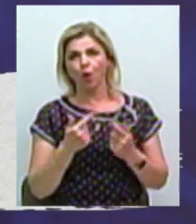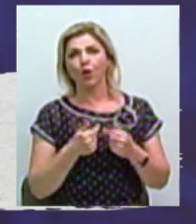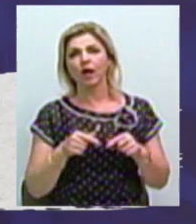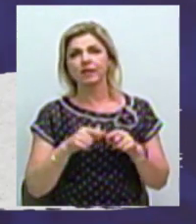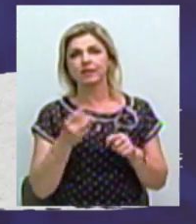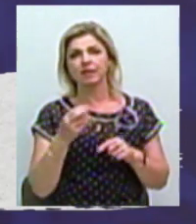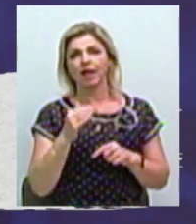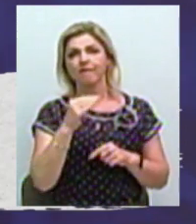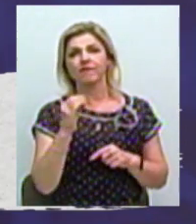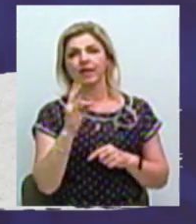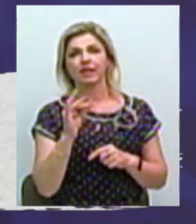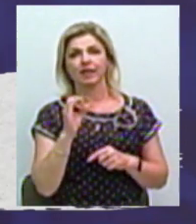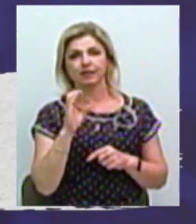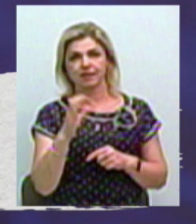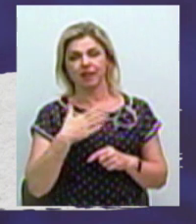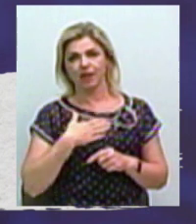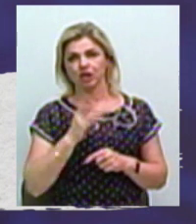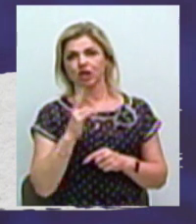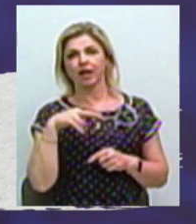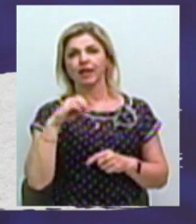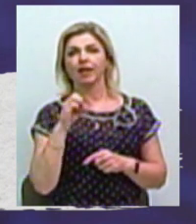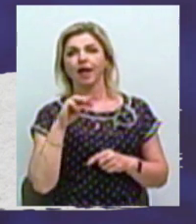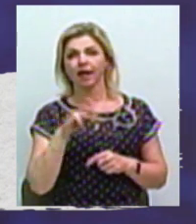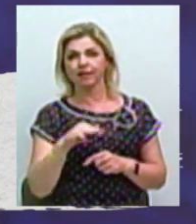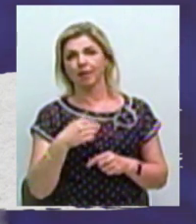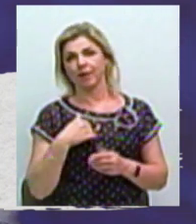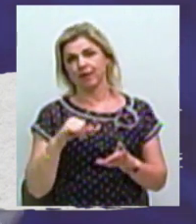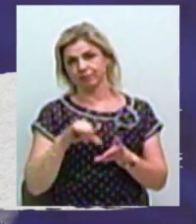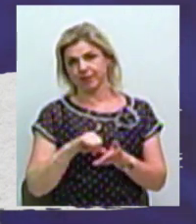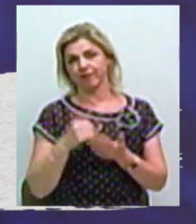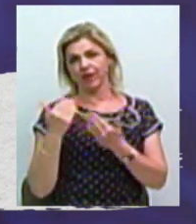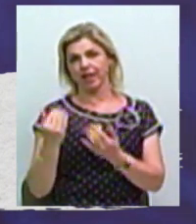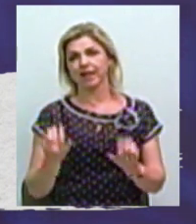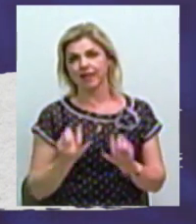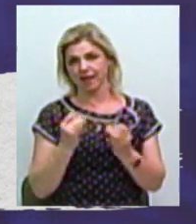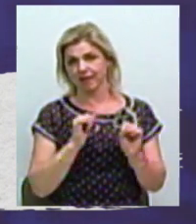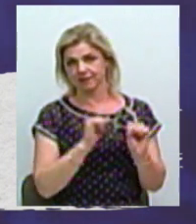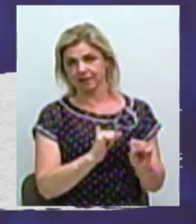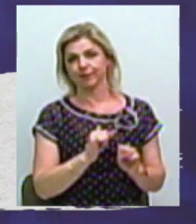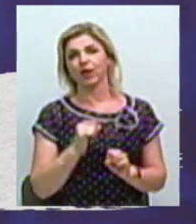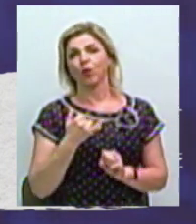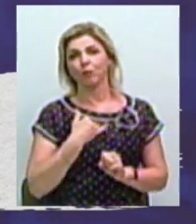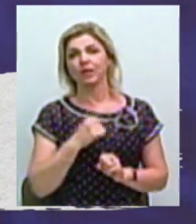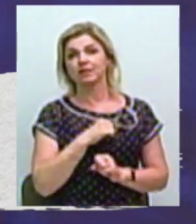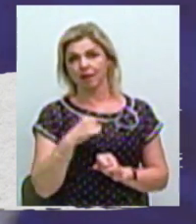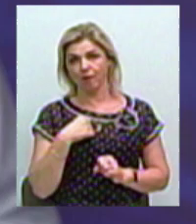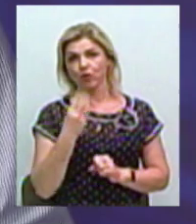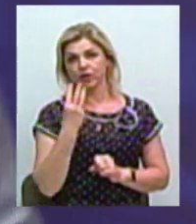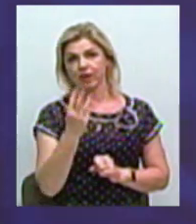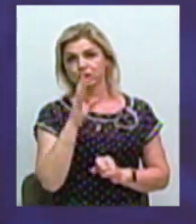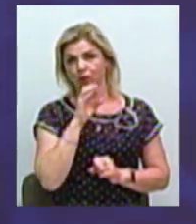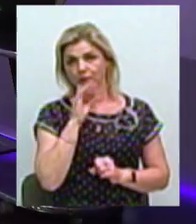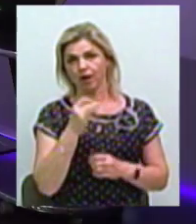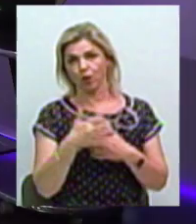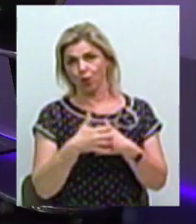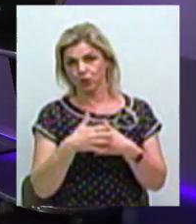організація «Фенікс» – це наші клієнти, і ми представляємо їх інтереси по защиті животних. Поэтому, наверное, у мене у самого три собаки і одна кошка, тому я знаю,